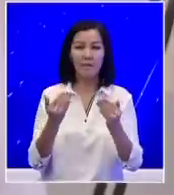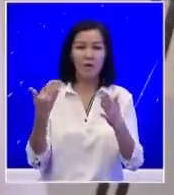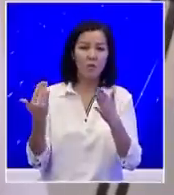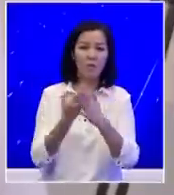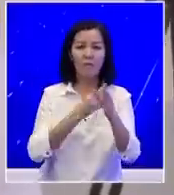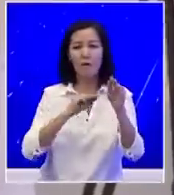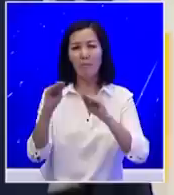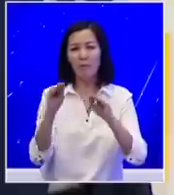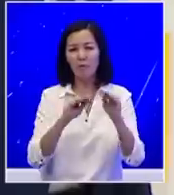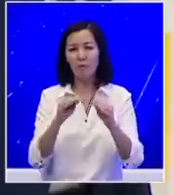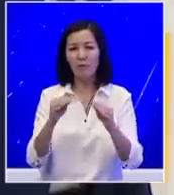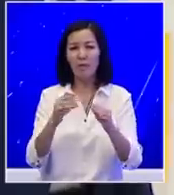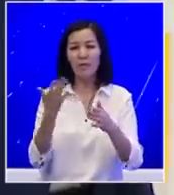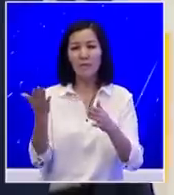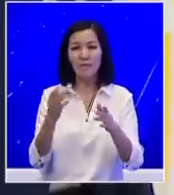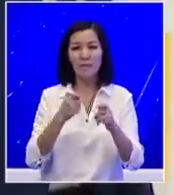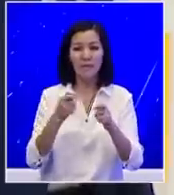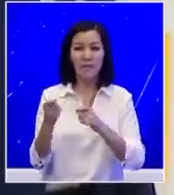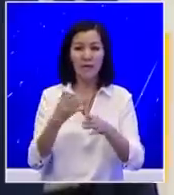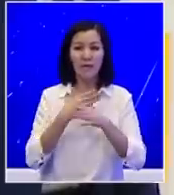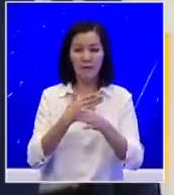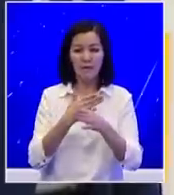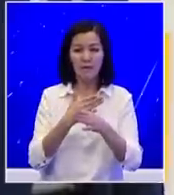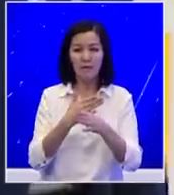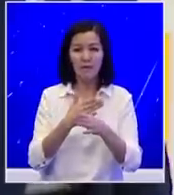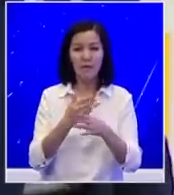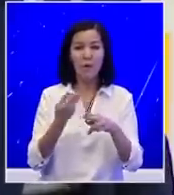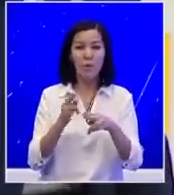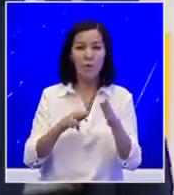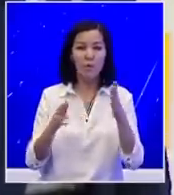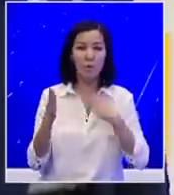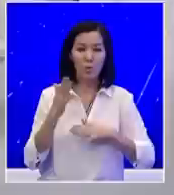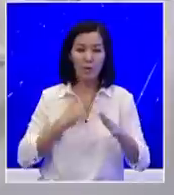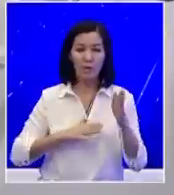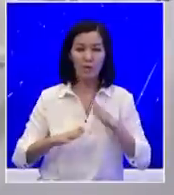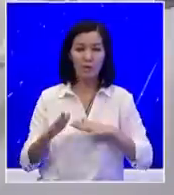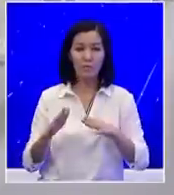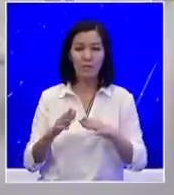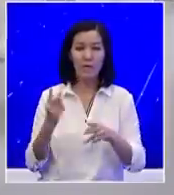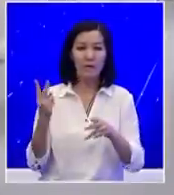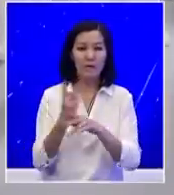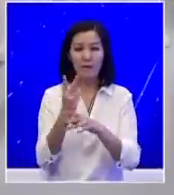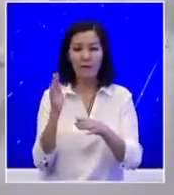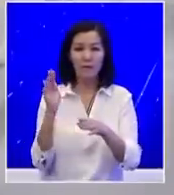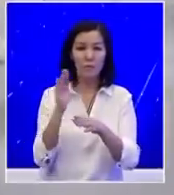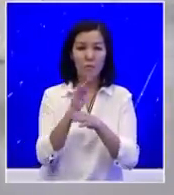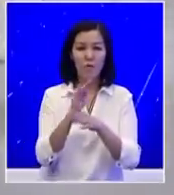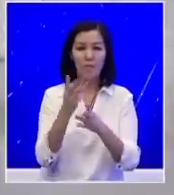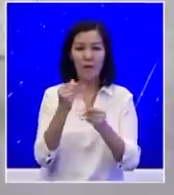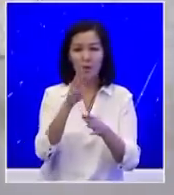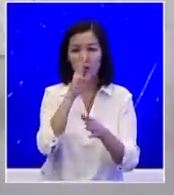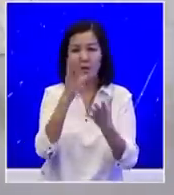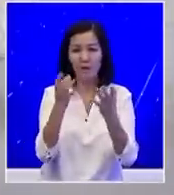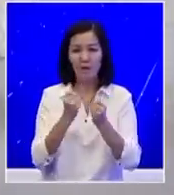бәрі сіздердің арқаларыңызда өте қуаныштымыз. Біз қос төлем алып жатырмыз. Оған да